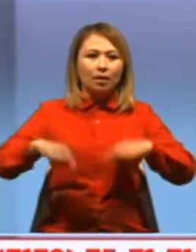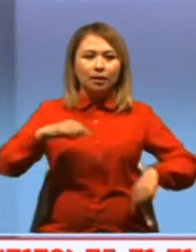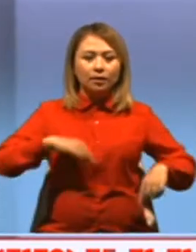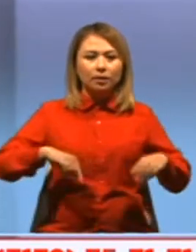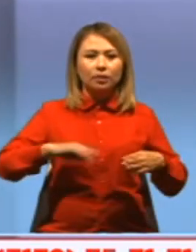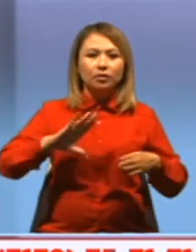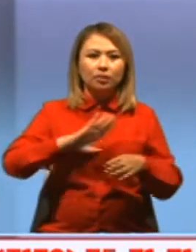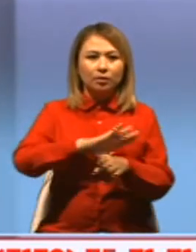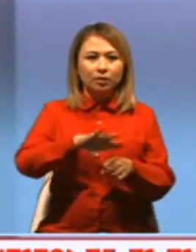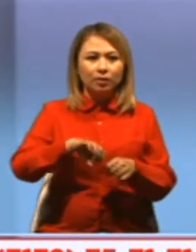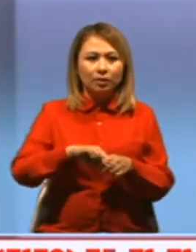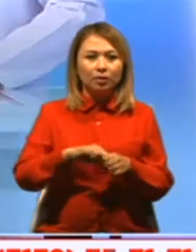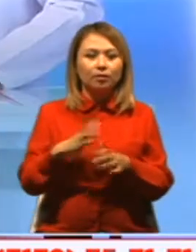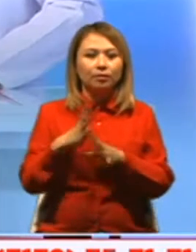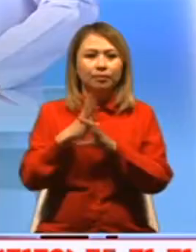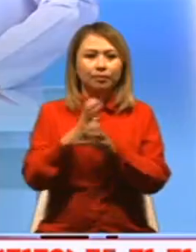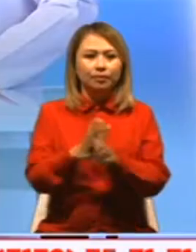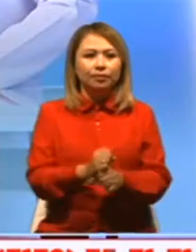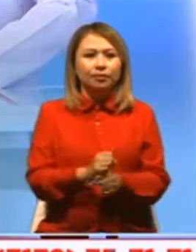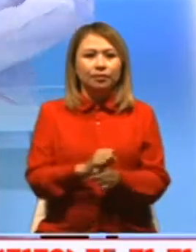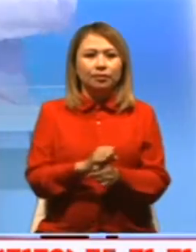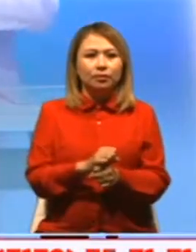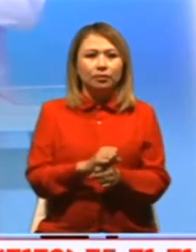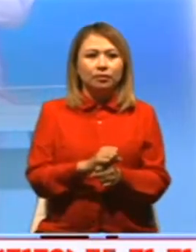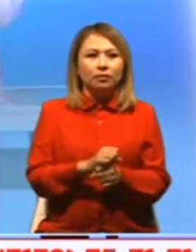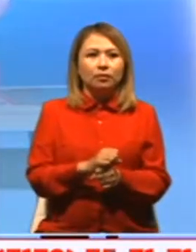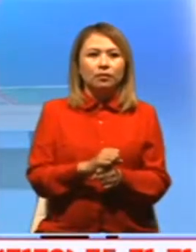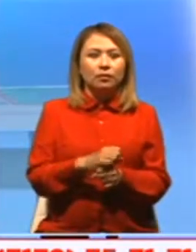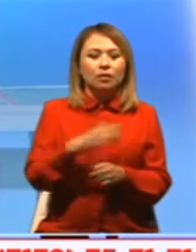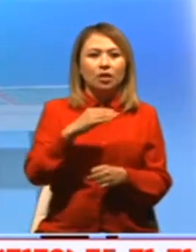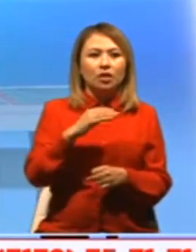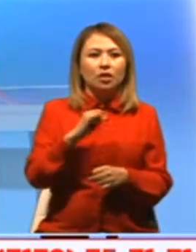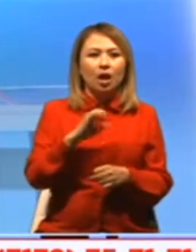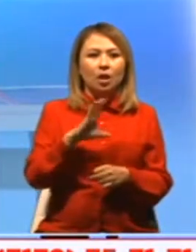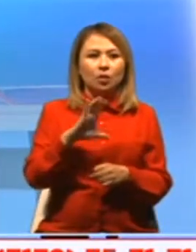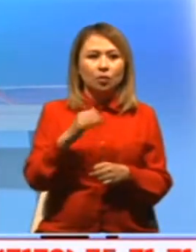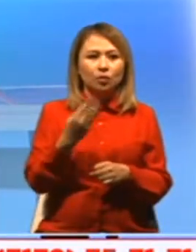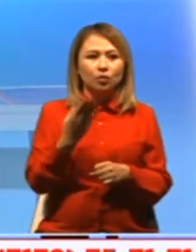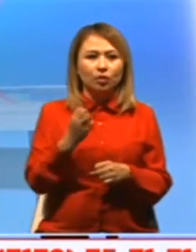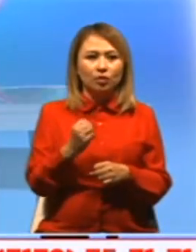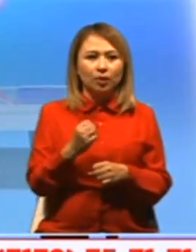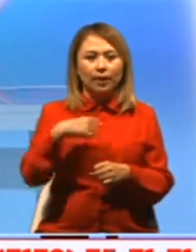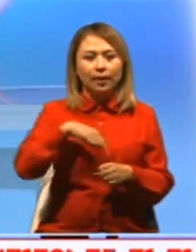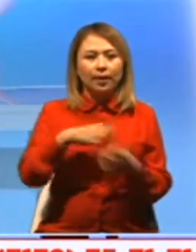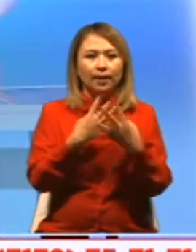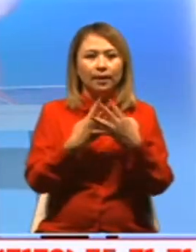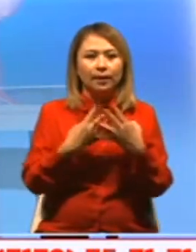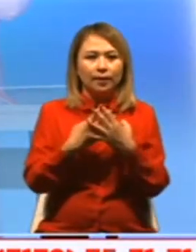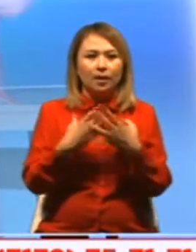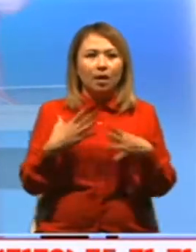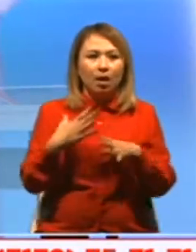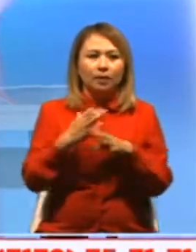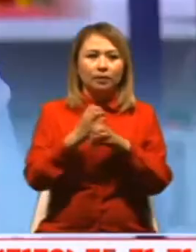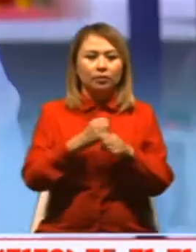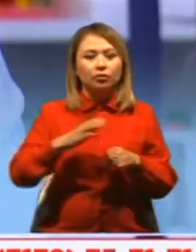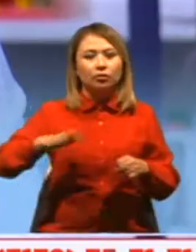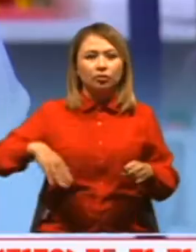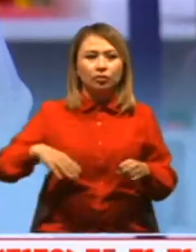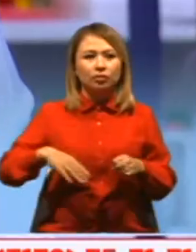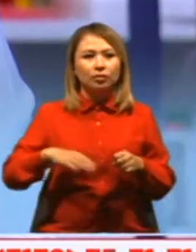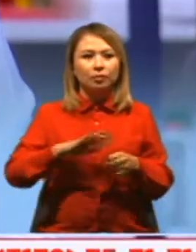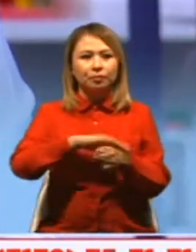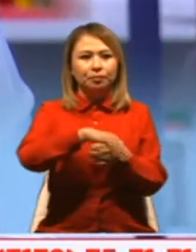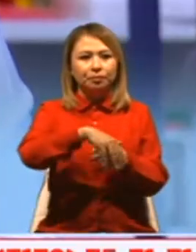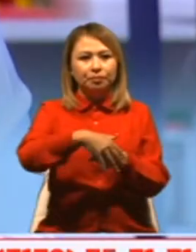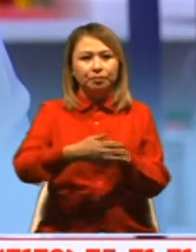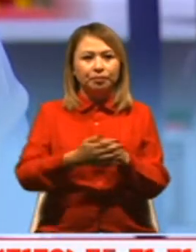жібереді, натрийдің көлемін азайтады. Сол кезде біздің жасушаларымыз жасушаның ішінде, яғни клетканы ұстау азаяды да, одан кейін бар клетка сыртылық ішке